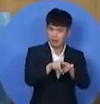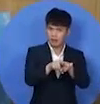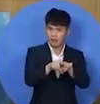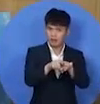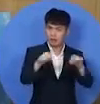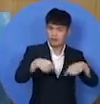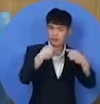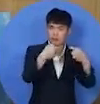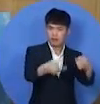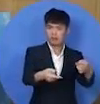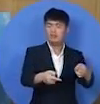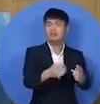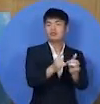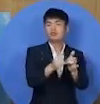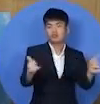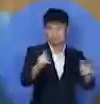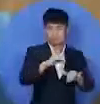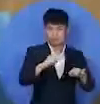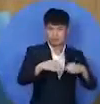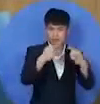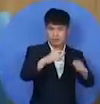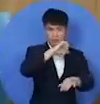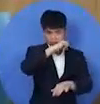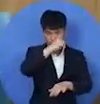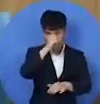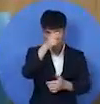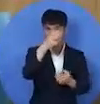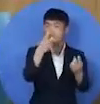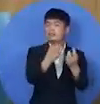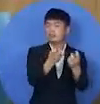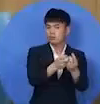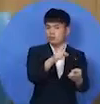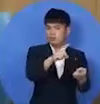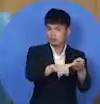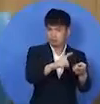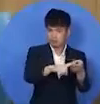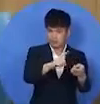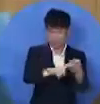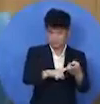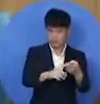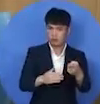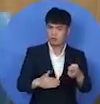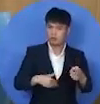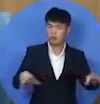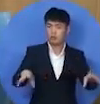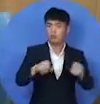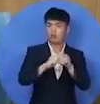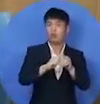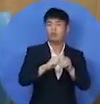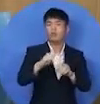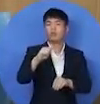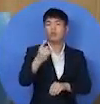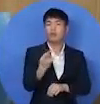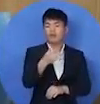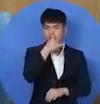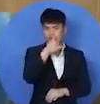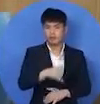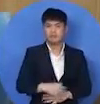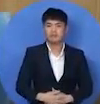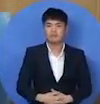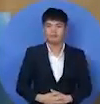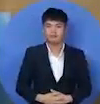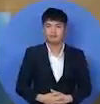함께 참여하고 공감하는 주민참여 예산제의 효율적인 운영을 위해 천안시가 2017년 주민참여예산위원회